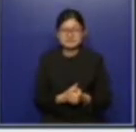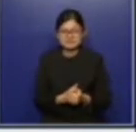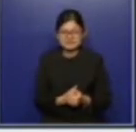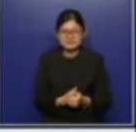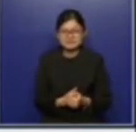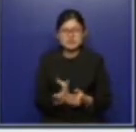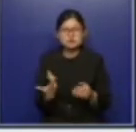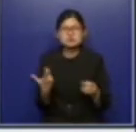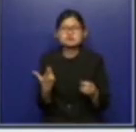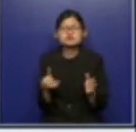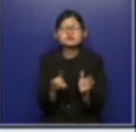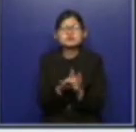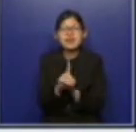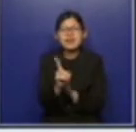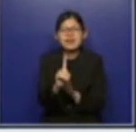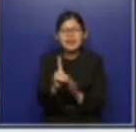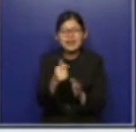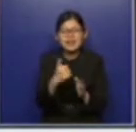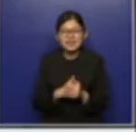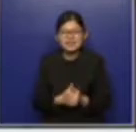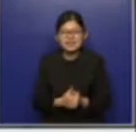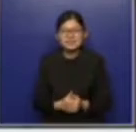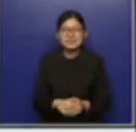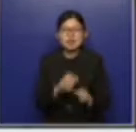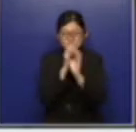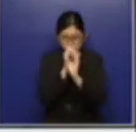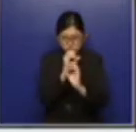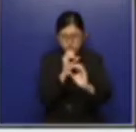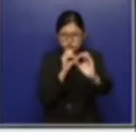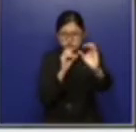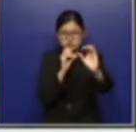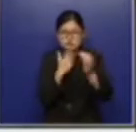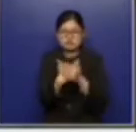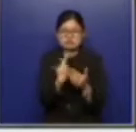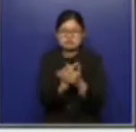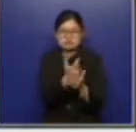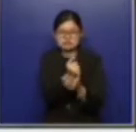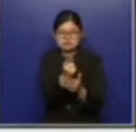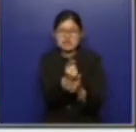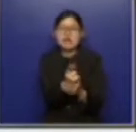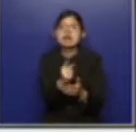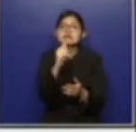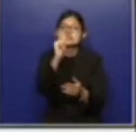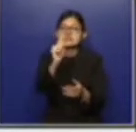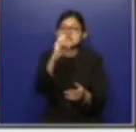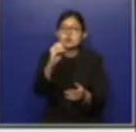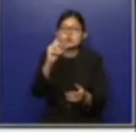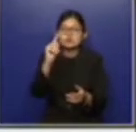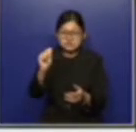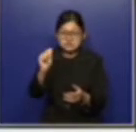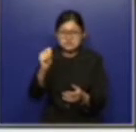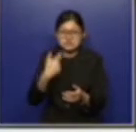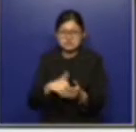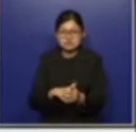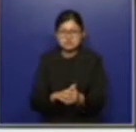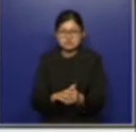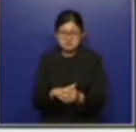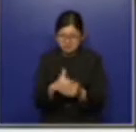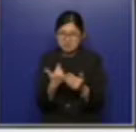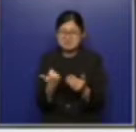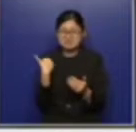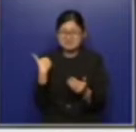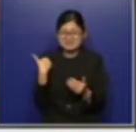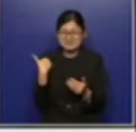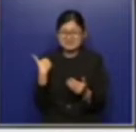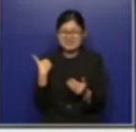สุดท้ายกสทช.ไปจ้าง TOT ท่านประธานครับแบบนี้ก็มีนะผมจึงบ